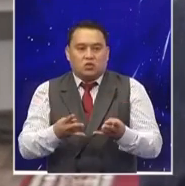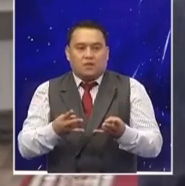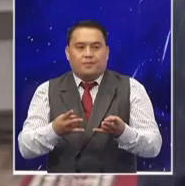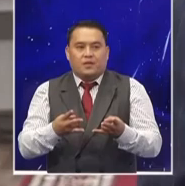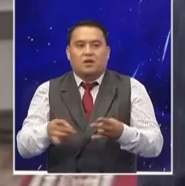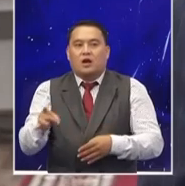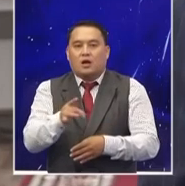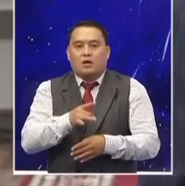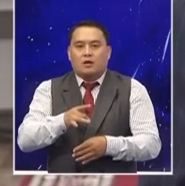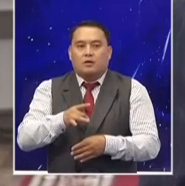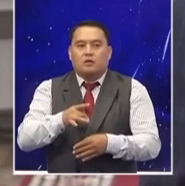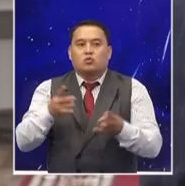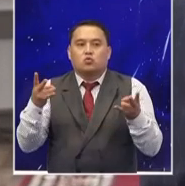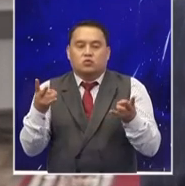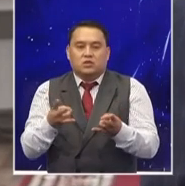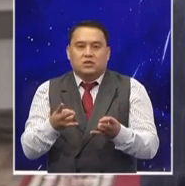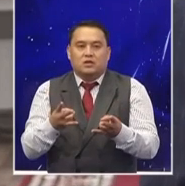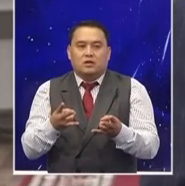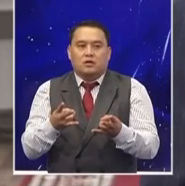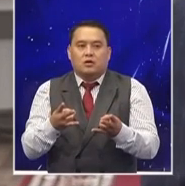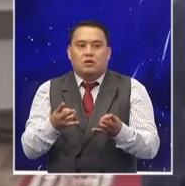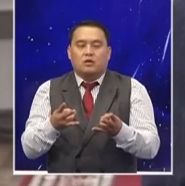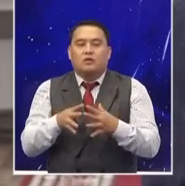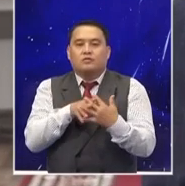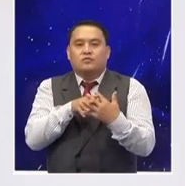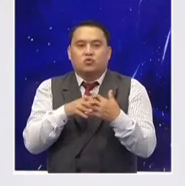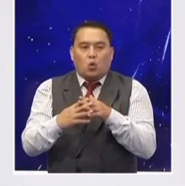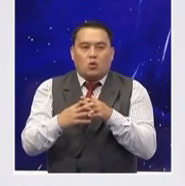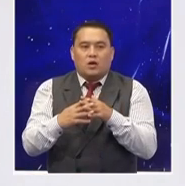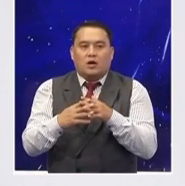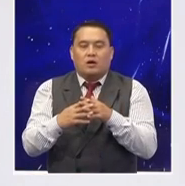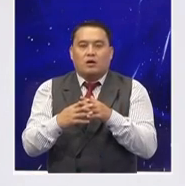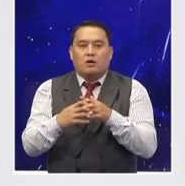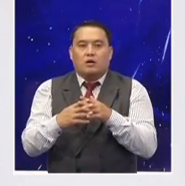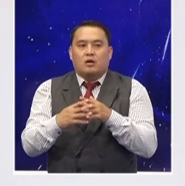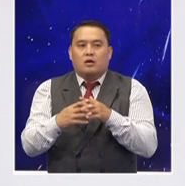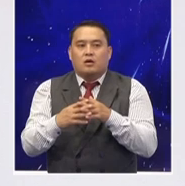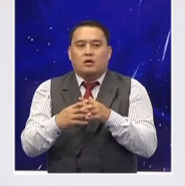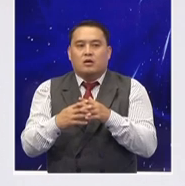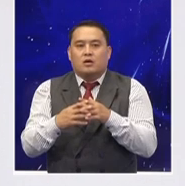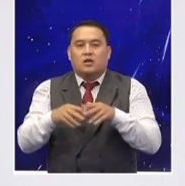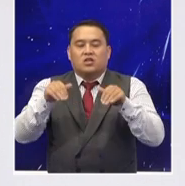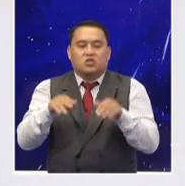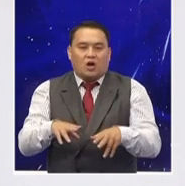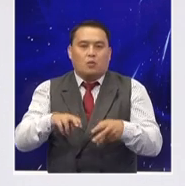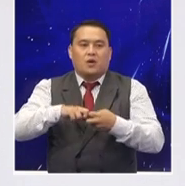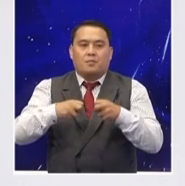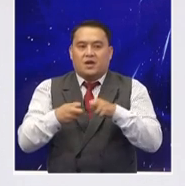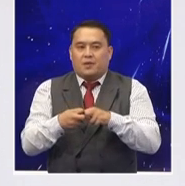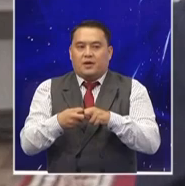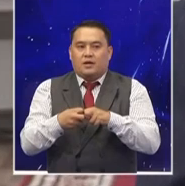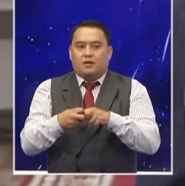в райцентрах они нужны и крупных населенных пунктов потому что это один из вопросу решающие проблемы социальные проблемы